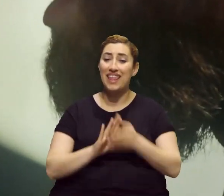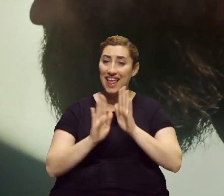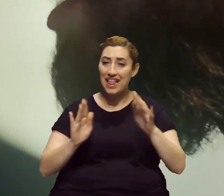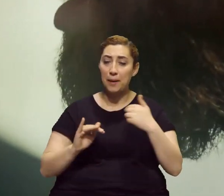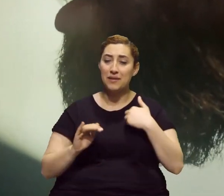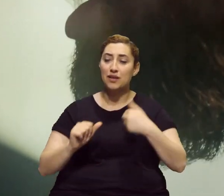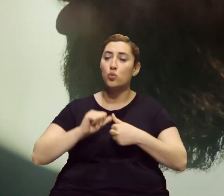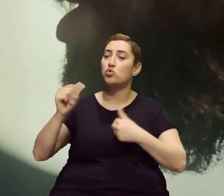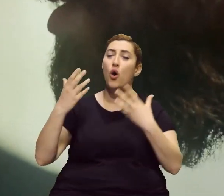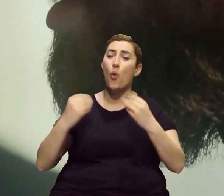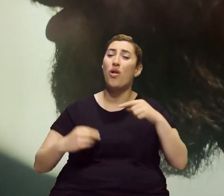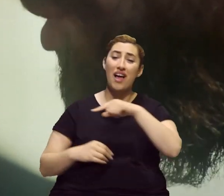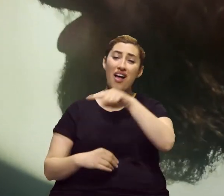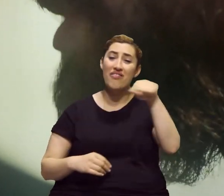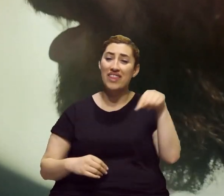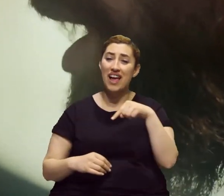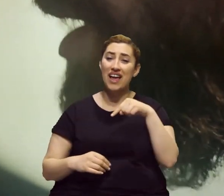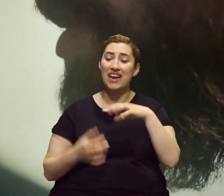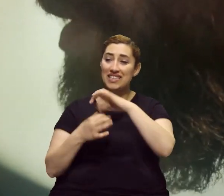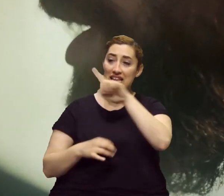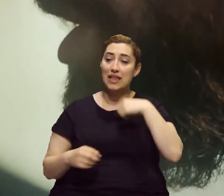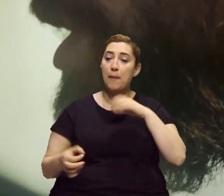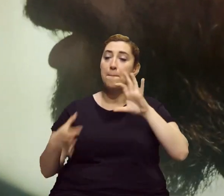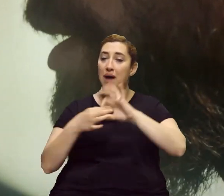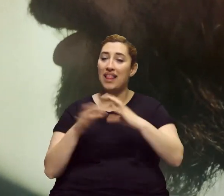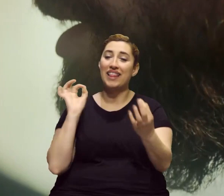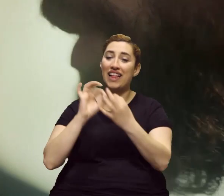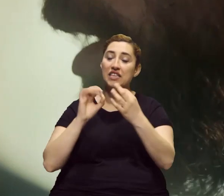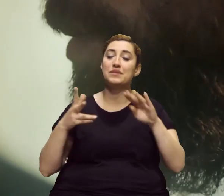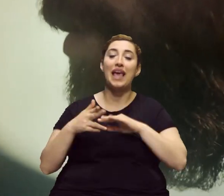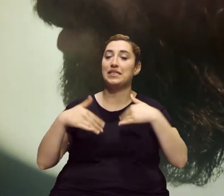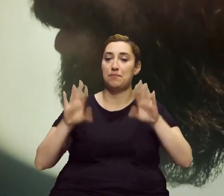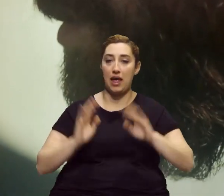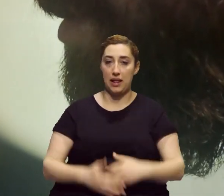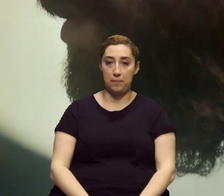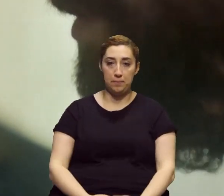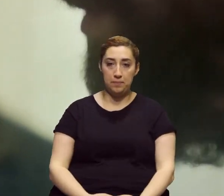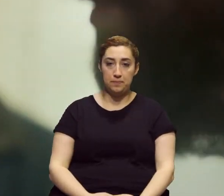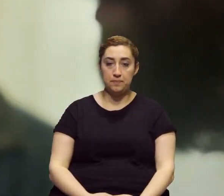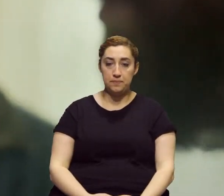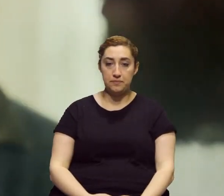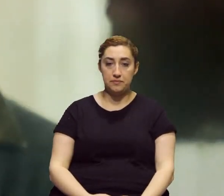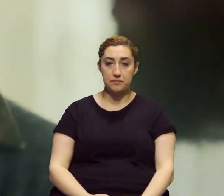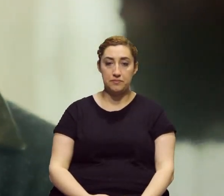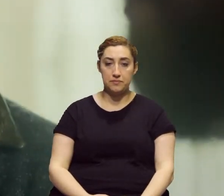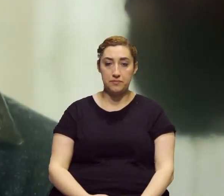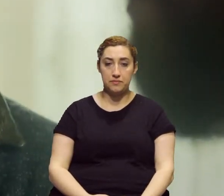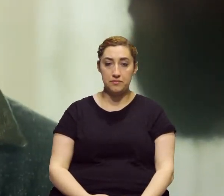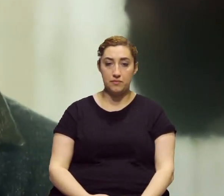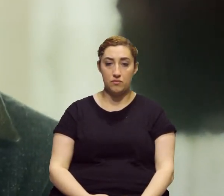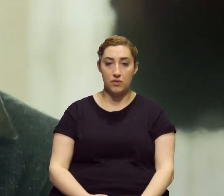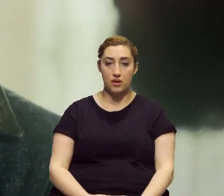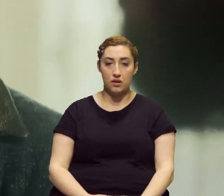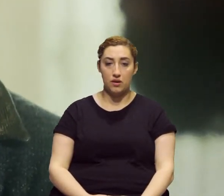Yeter ki bizden uzakta kalacak olan ümmetimizle bağlantımızı ve ilişkimizi bitirmeyelim. Mustafa Sultan'a bakarak